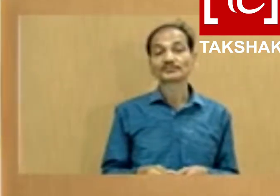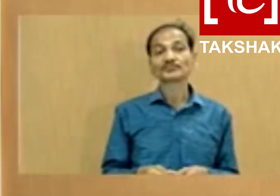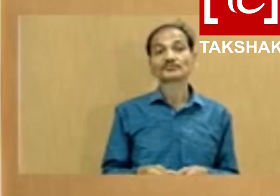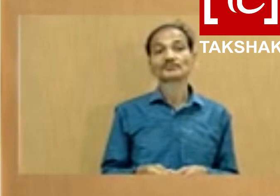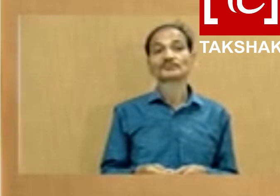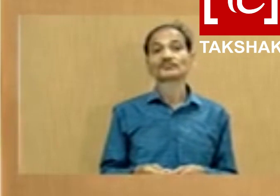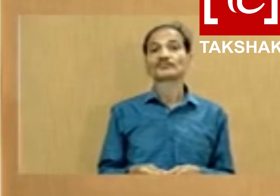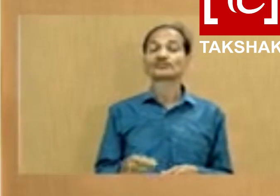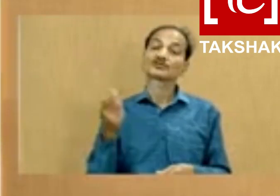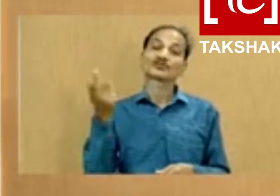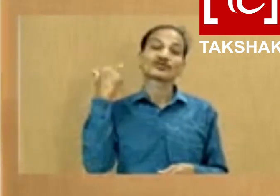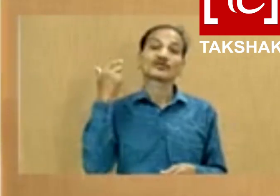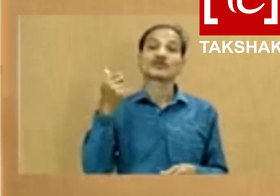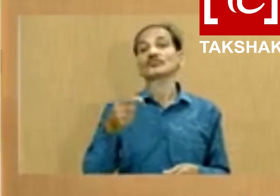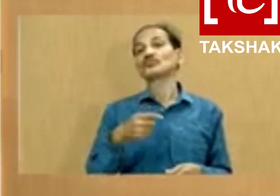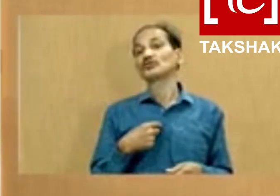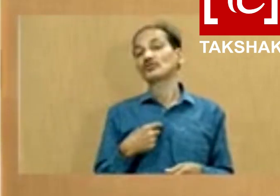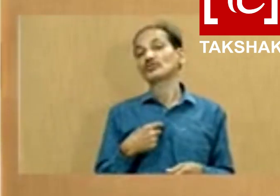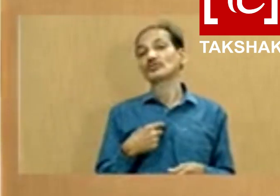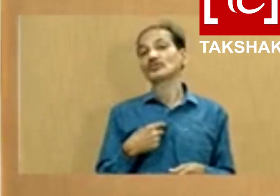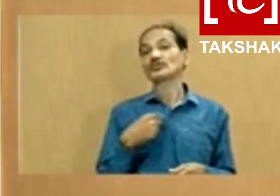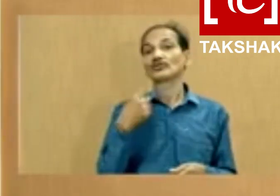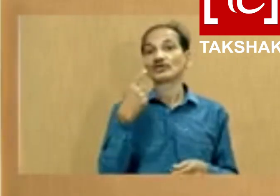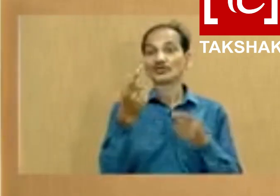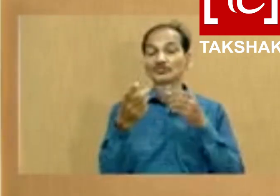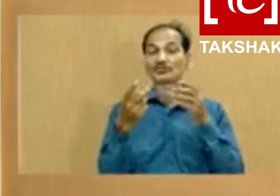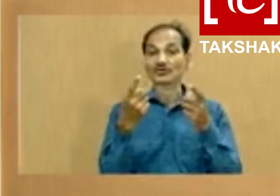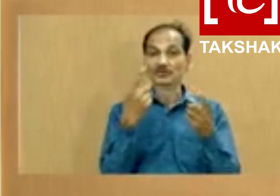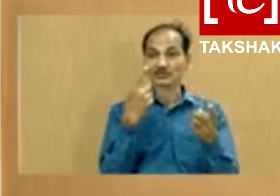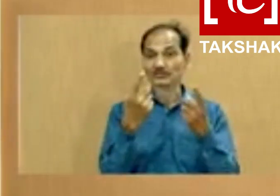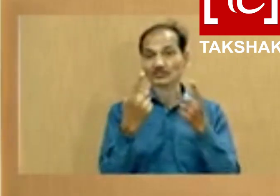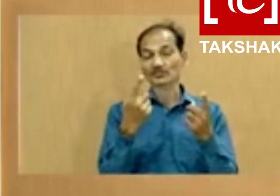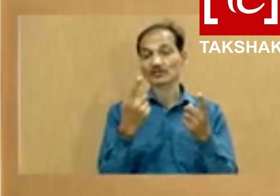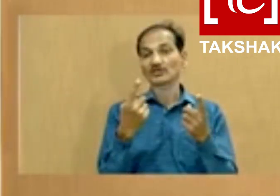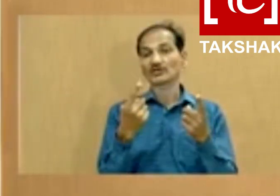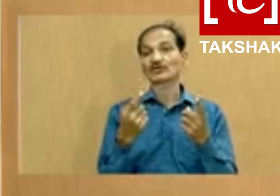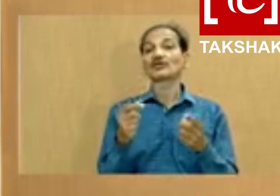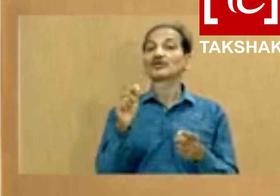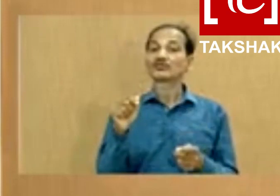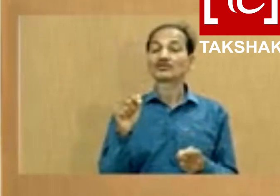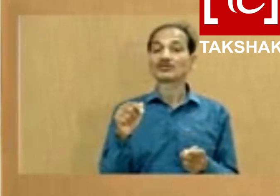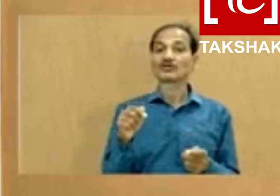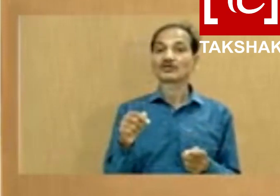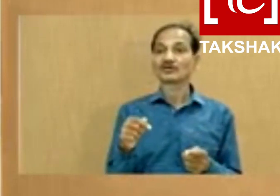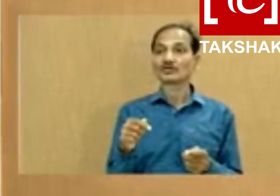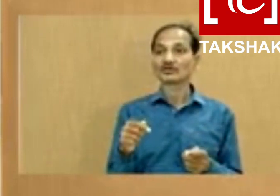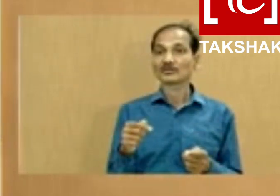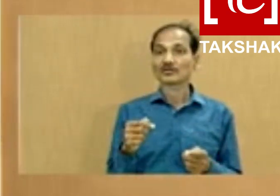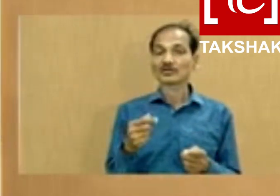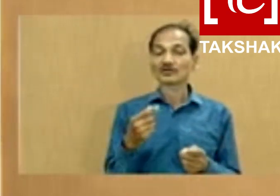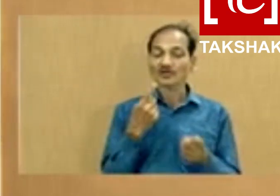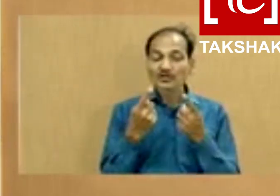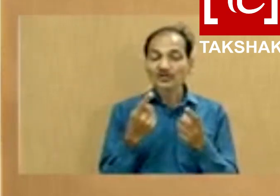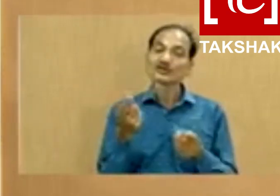କାଲି ମୁଁ ଆପଣଙ୍କ ସାମ୍ନାରେ ଯେତେବେଳେ ଆସିଥିଲି ବିସ୍ତୃତ ଭାବରେ କଥା ହୋଇଥିଲି ସାମାଜିକ ନିନ୍ଦା ଅପବାଦ ଆଉ